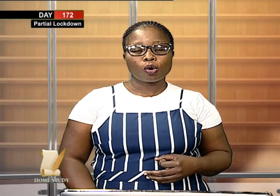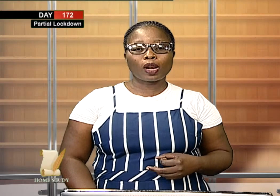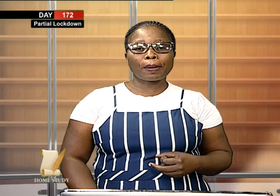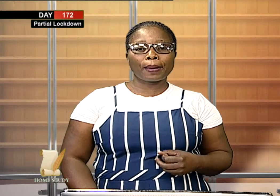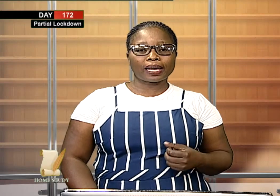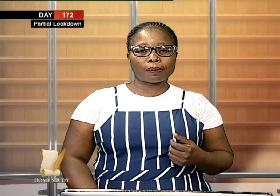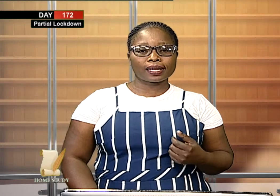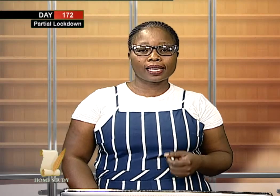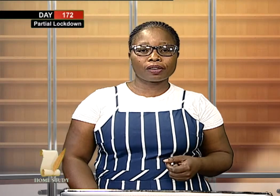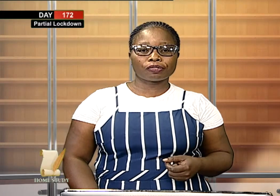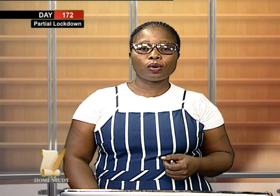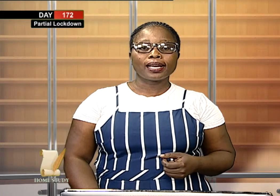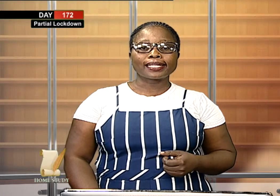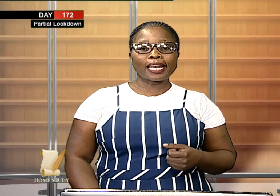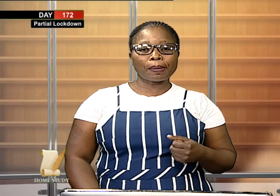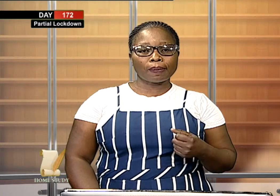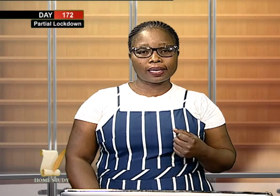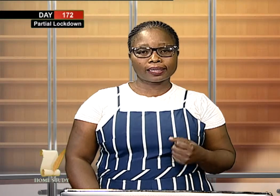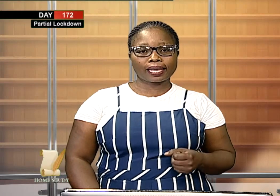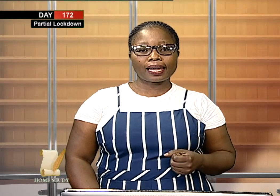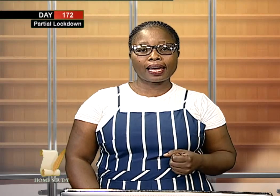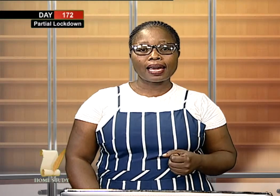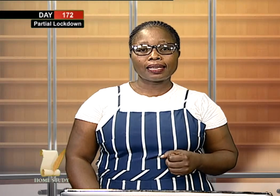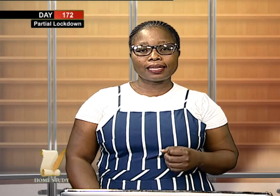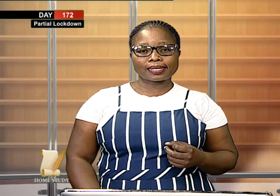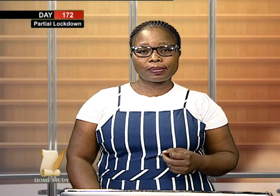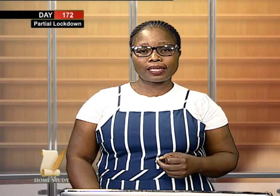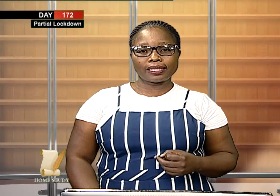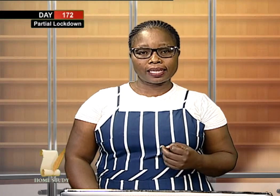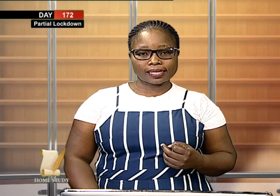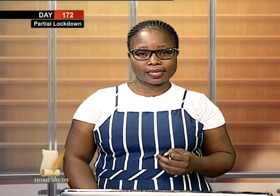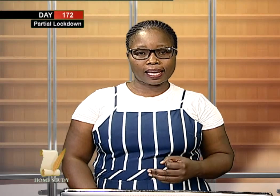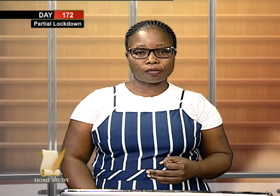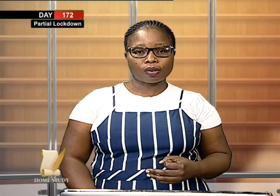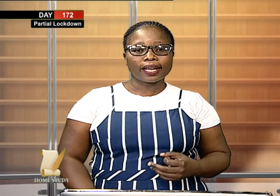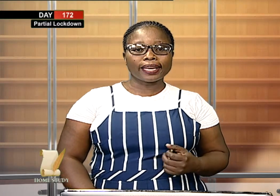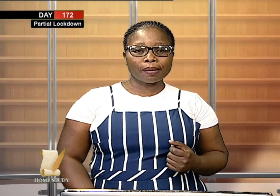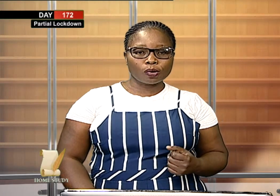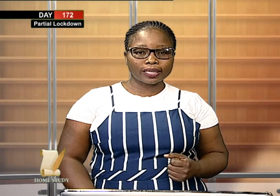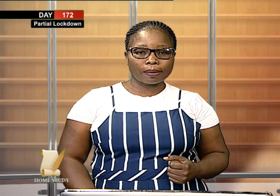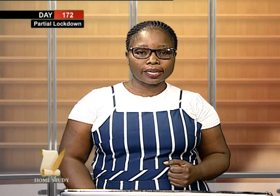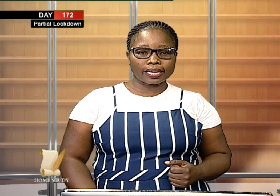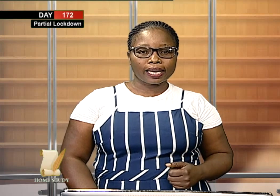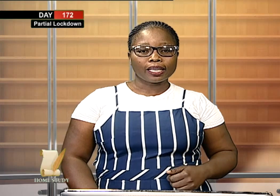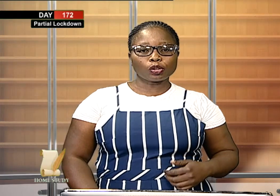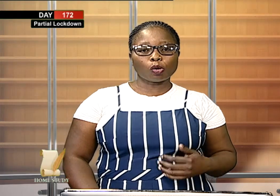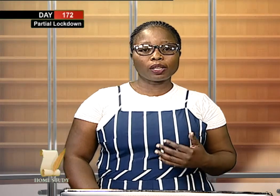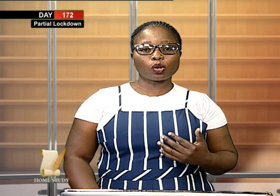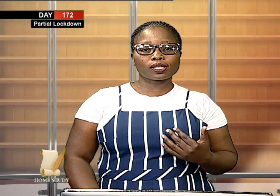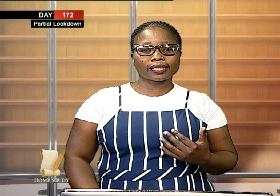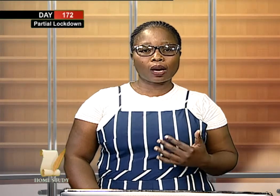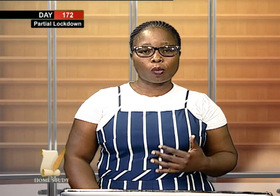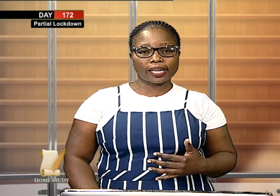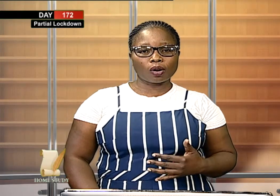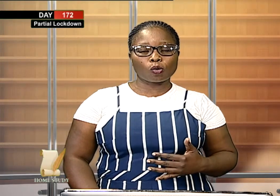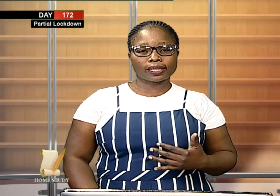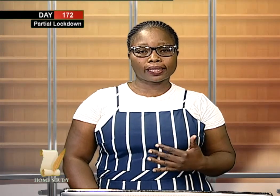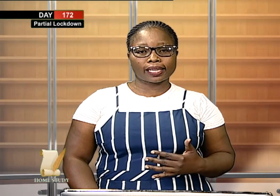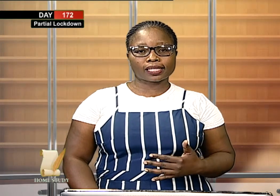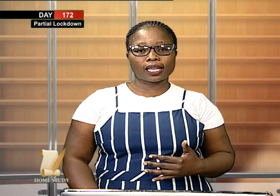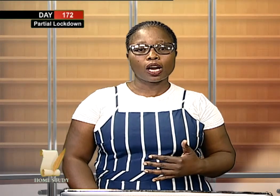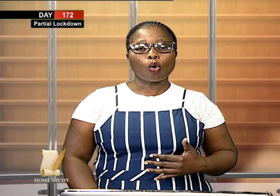lamathathu. Kulamaphepha lamathathu sinephepha lekucala, lesibili nelesithathu. Namuhla mine ngidobe ngitosita